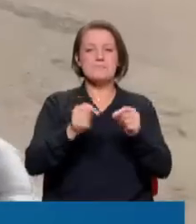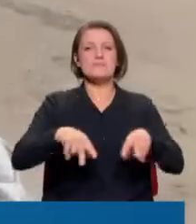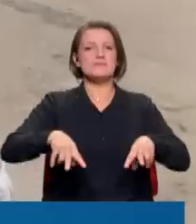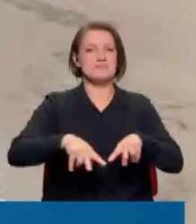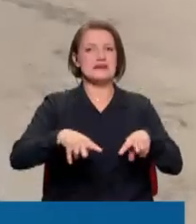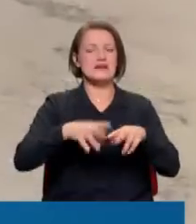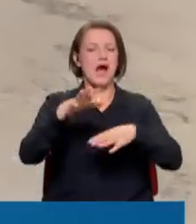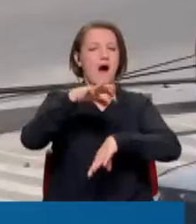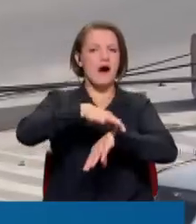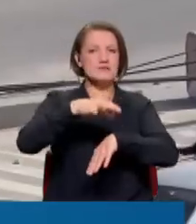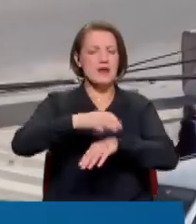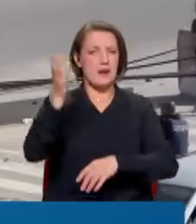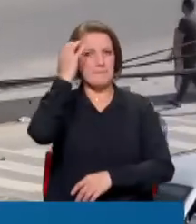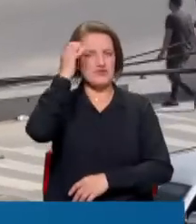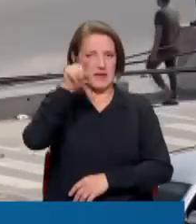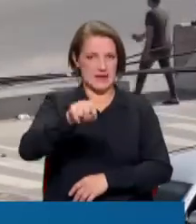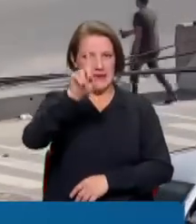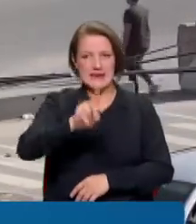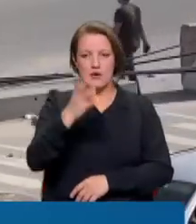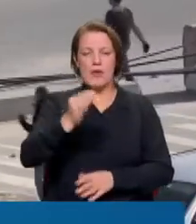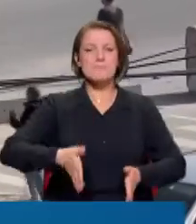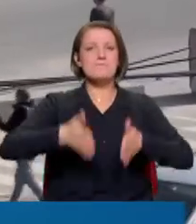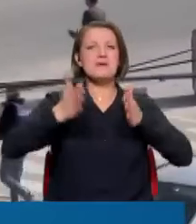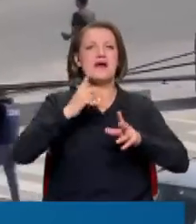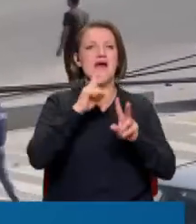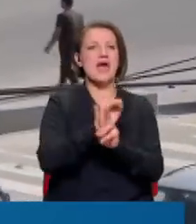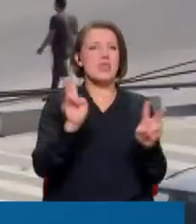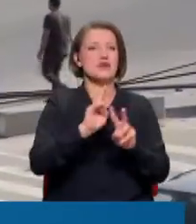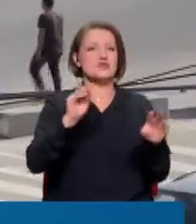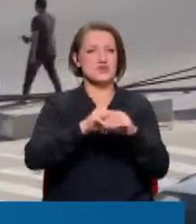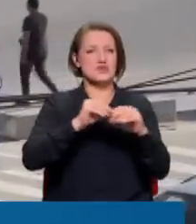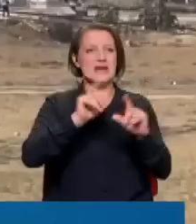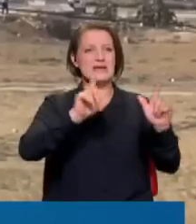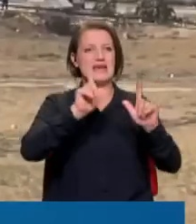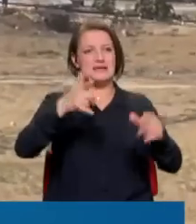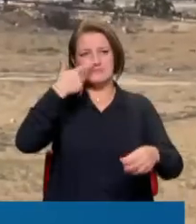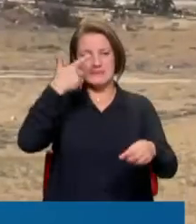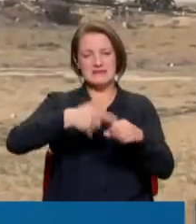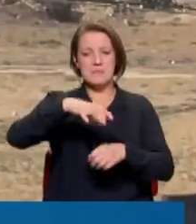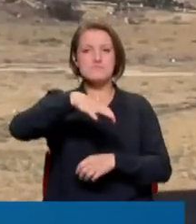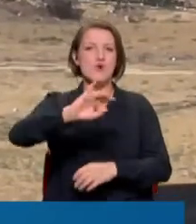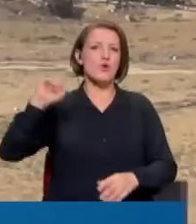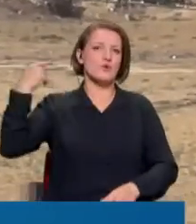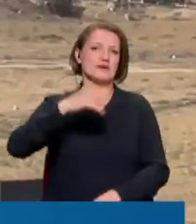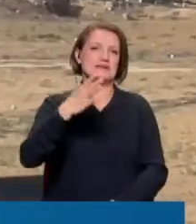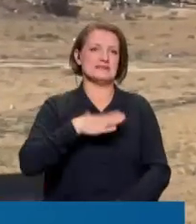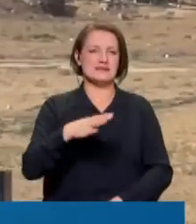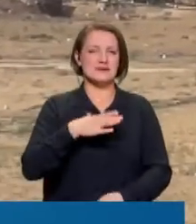Milletler ise hastaneler başta olmak üzere binaların enerjisi için gerekli yakıtın bölgeye ulaştırılmasını